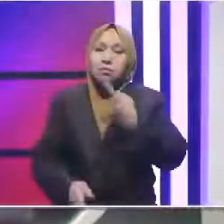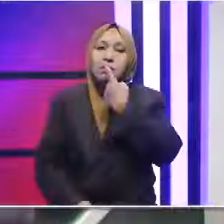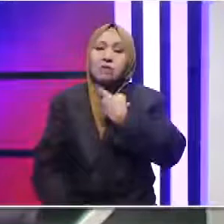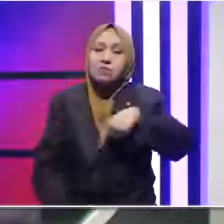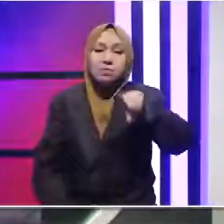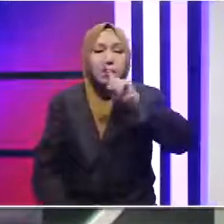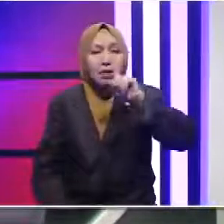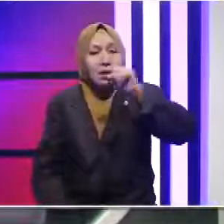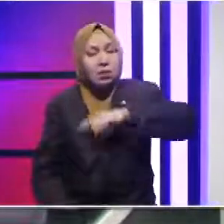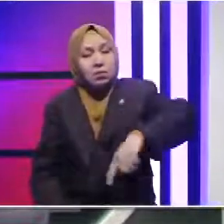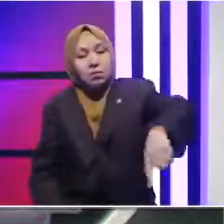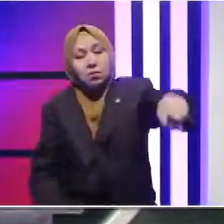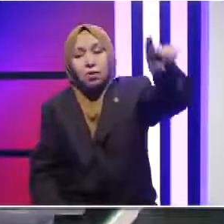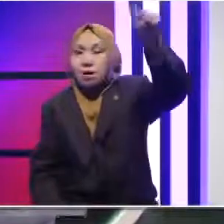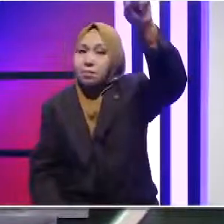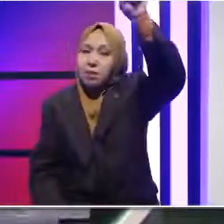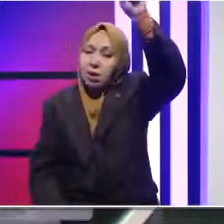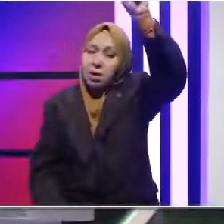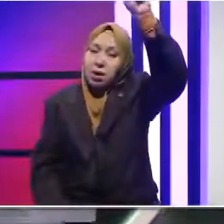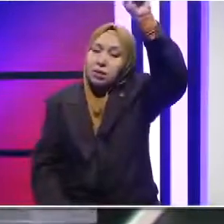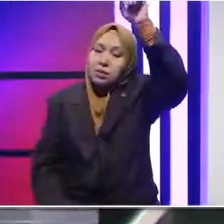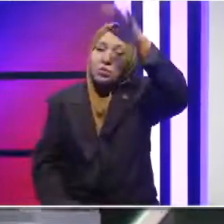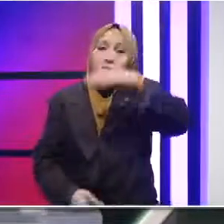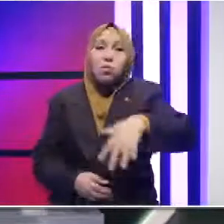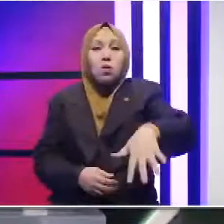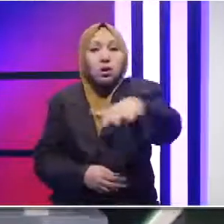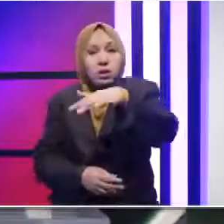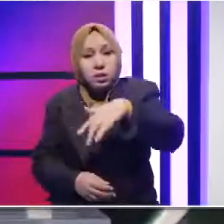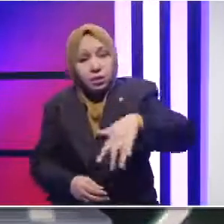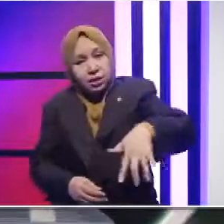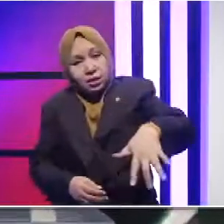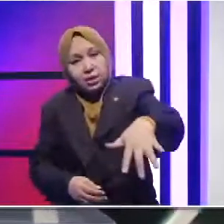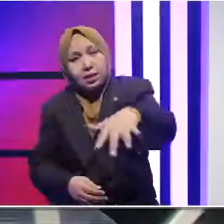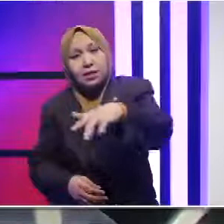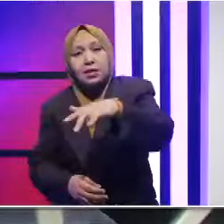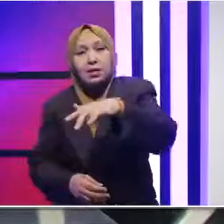بسم الله الرحمن